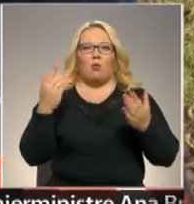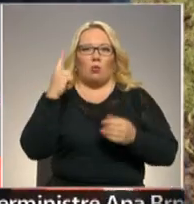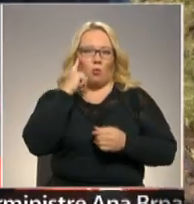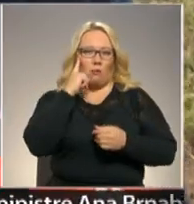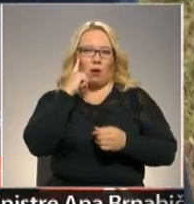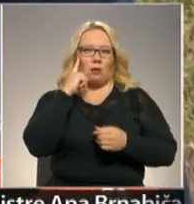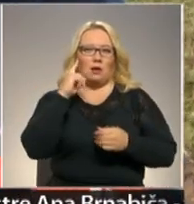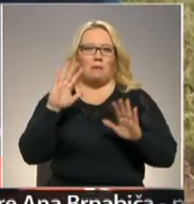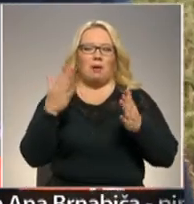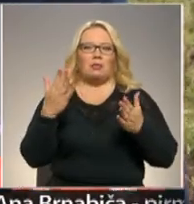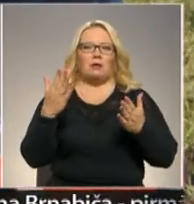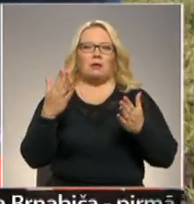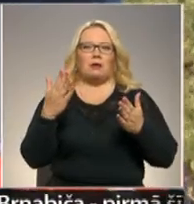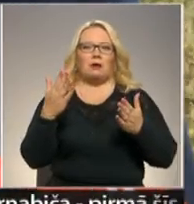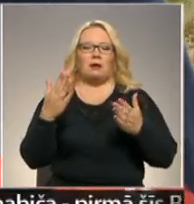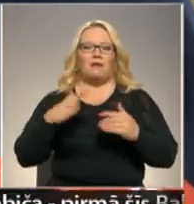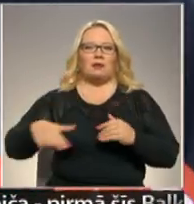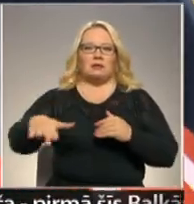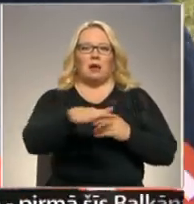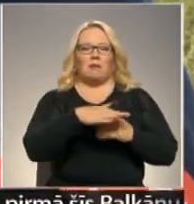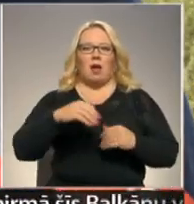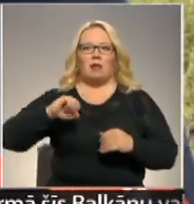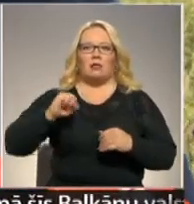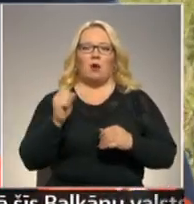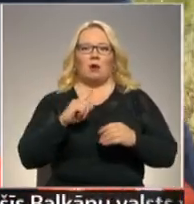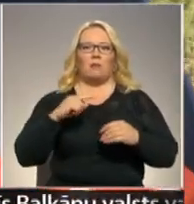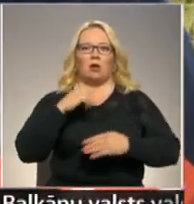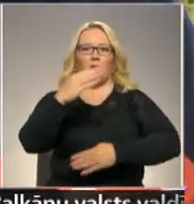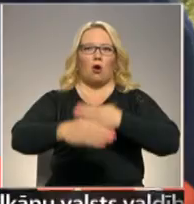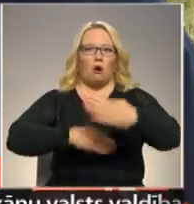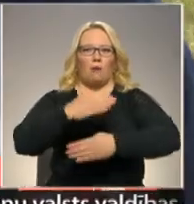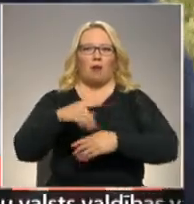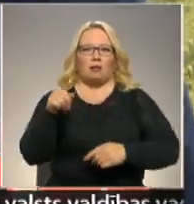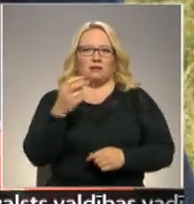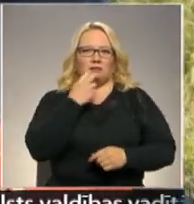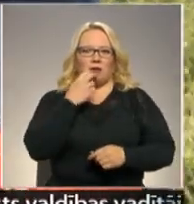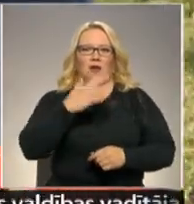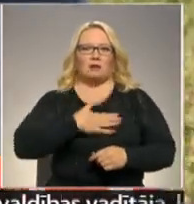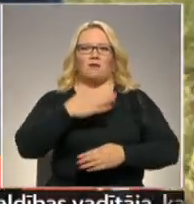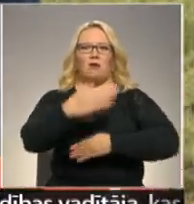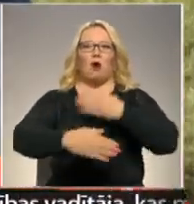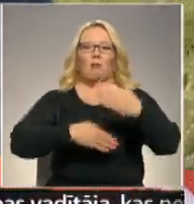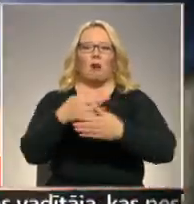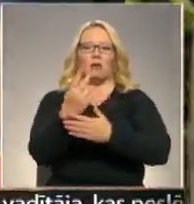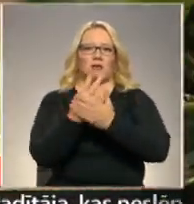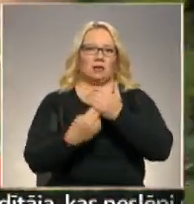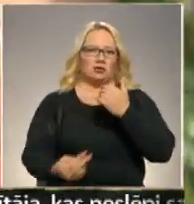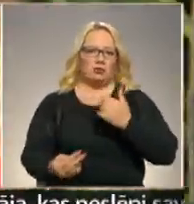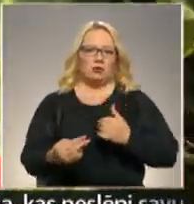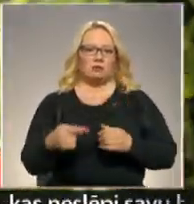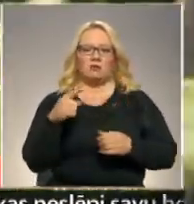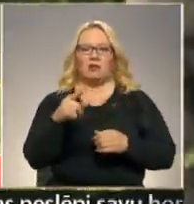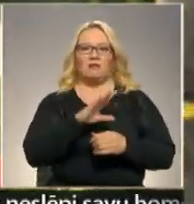domāt. Bet tā kā te, visapkārt man draugiem ir kombaini, tie smējās, viņa savu kombaini te grimst nost. Te ir viss